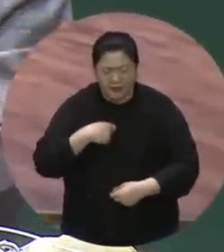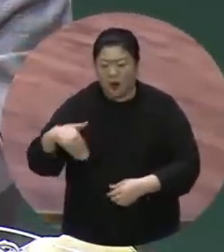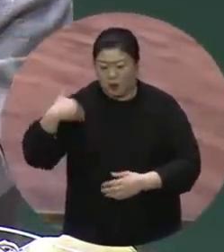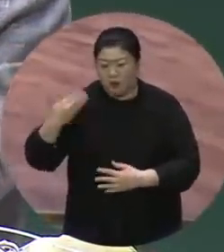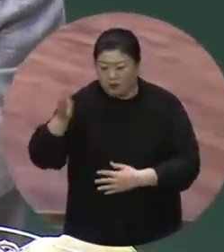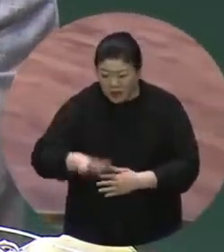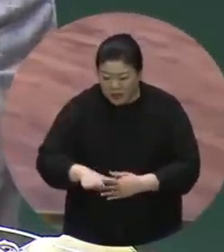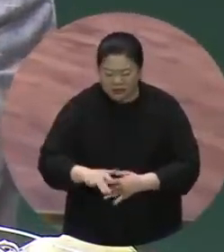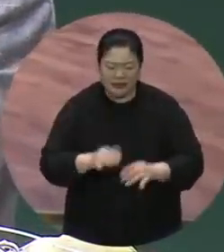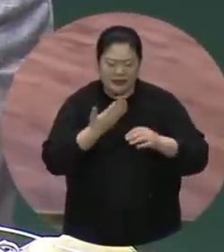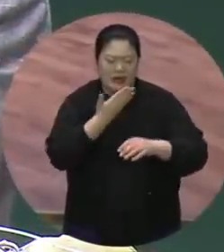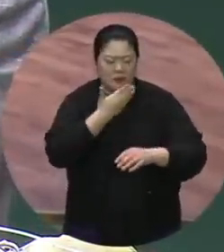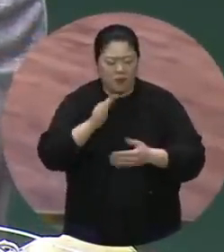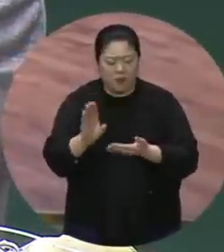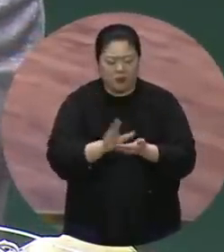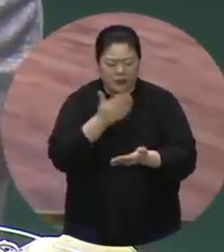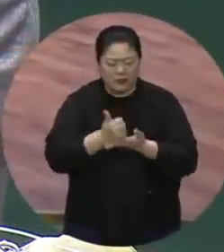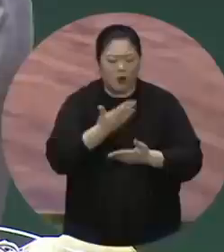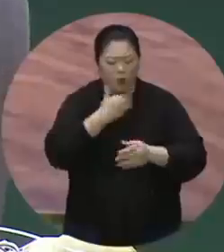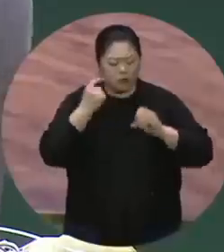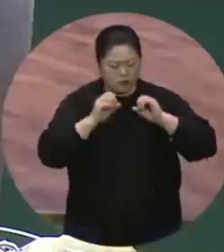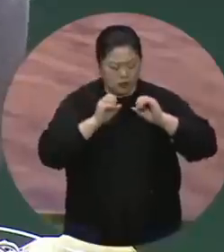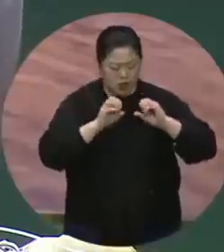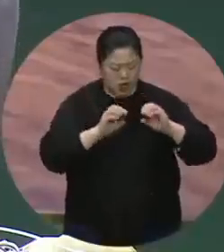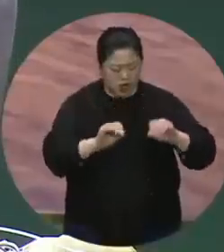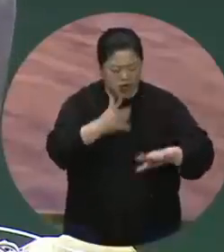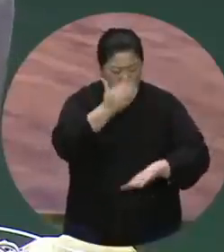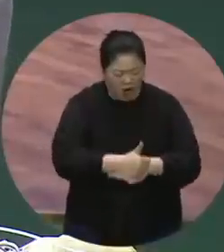또한 기뻐하노라.